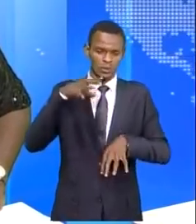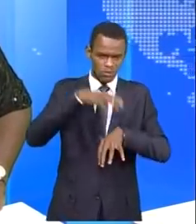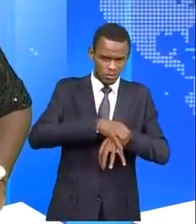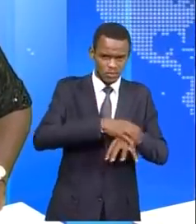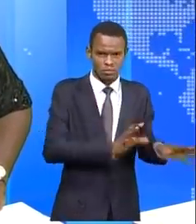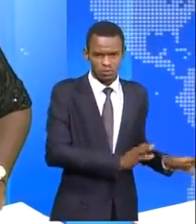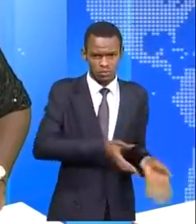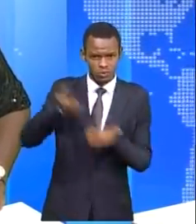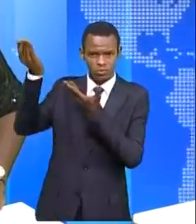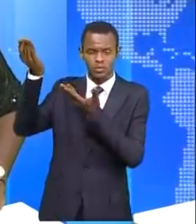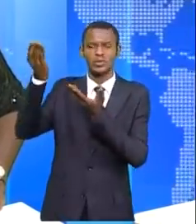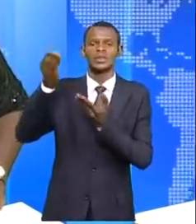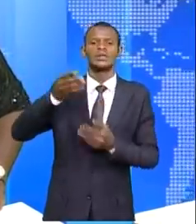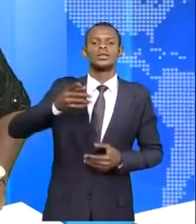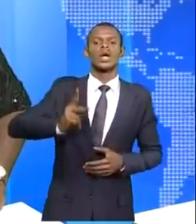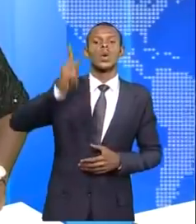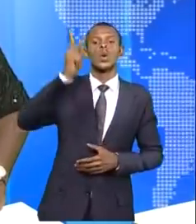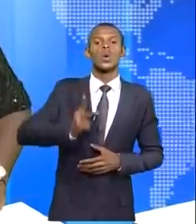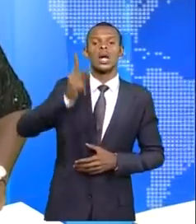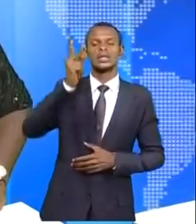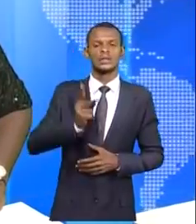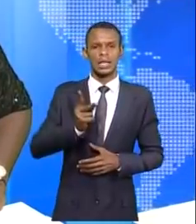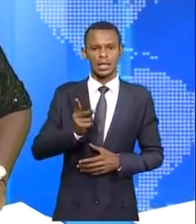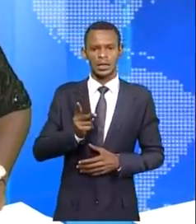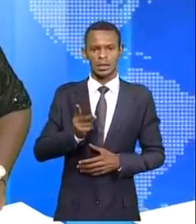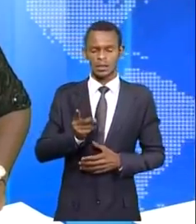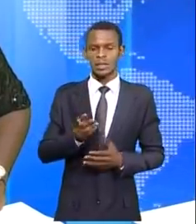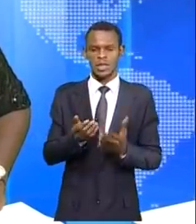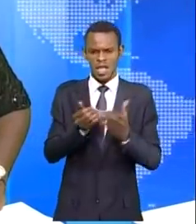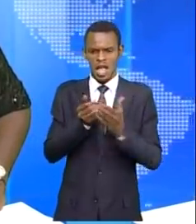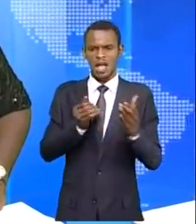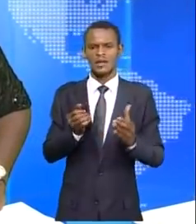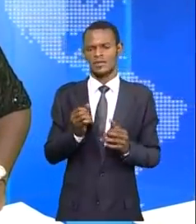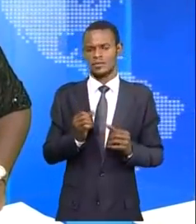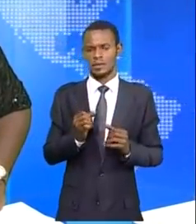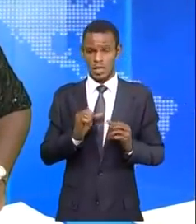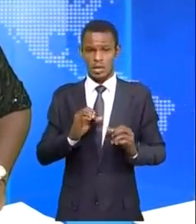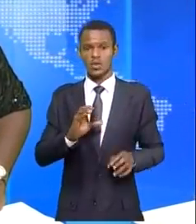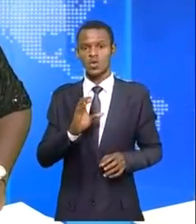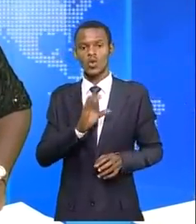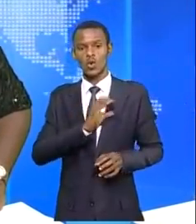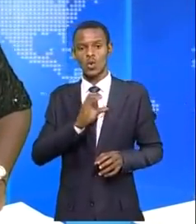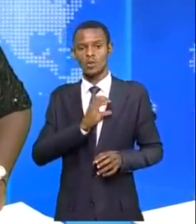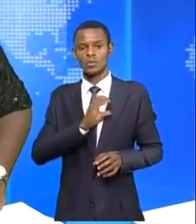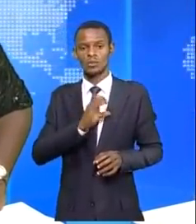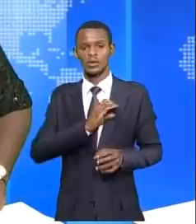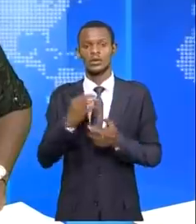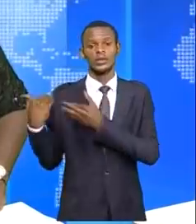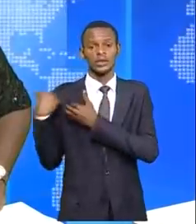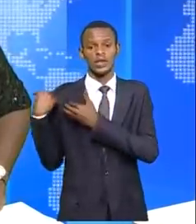jean pierre aka soro et les commissaires provincial de la police nationale congolaise silvano pas son rôle les a